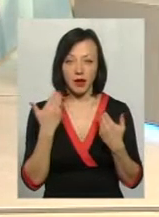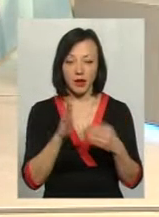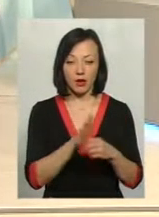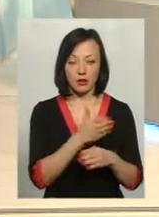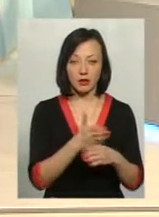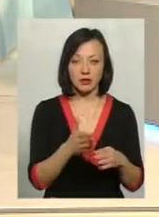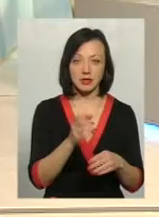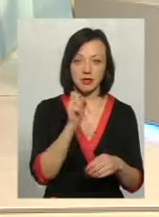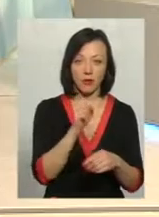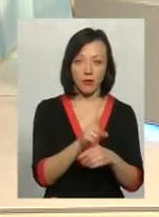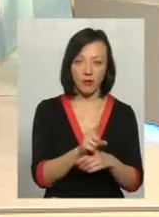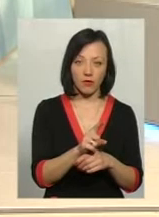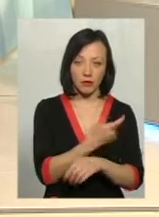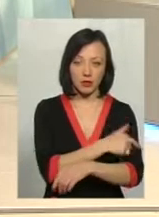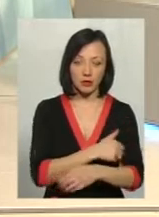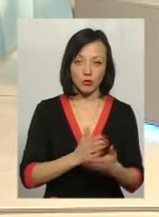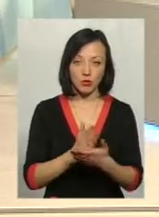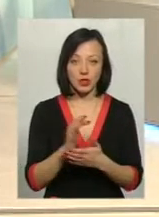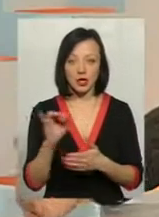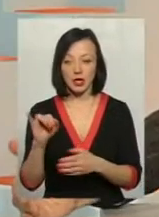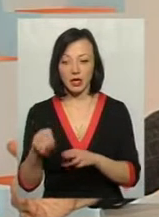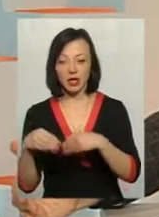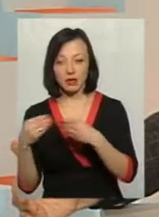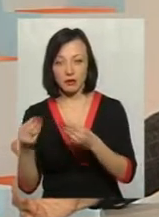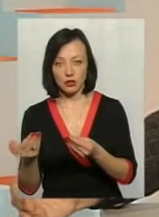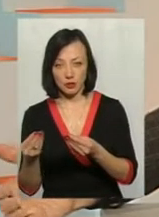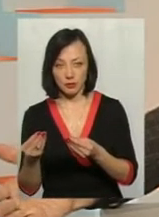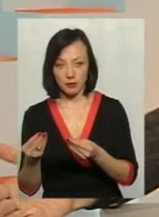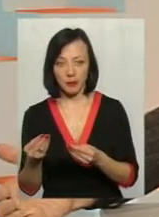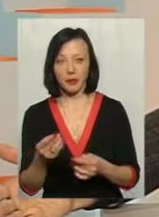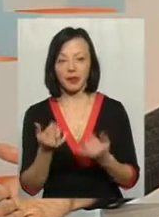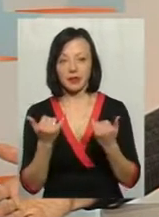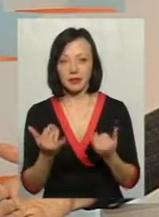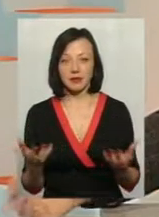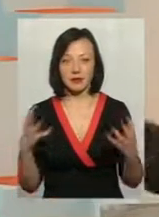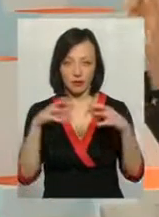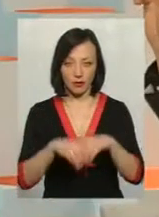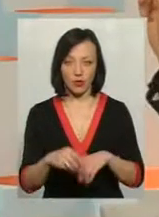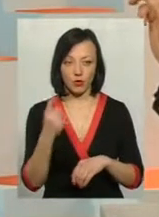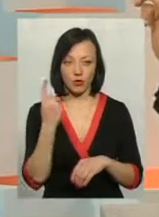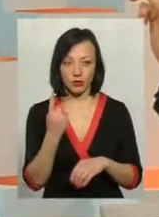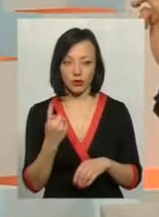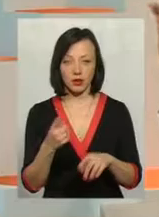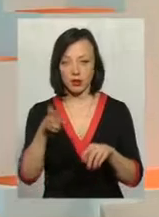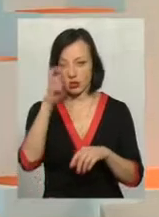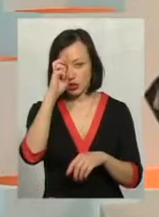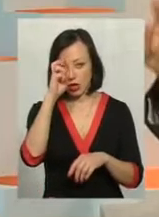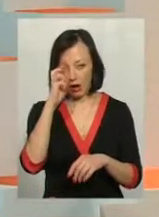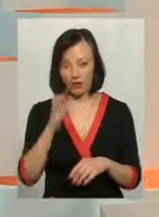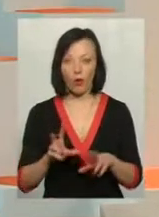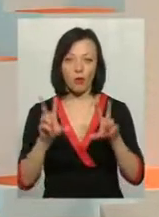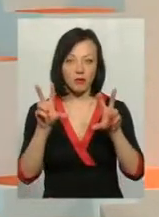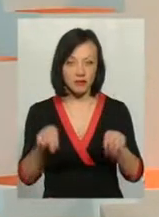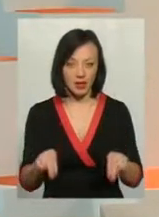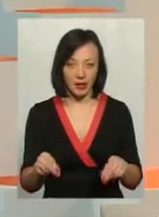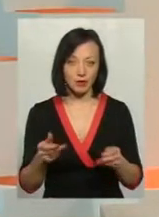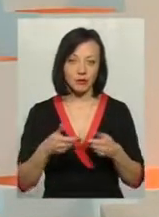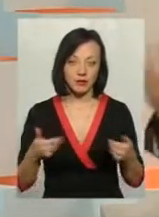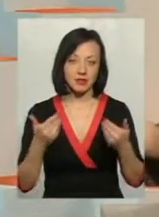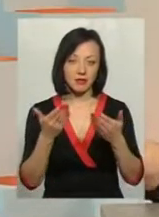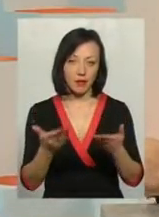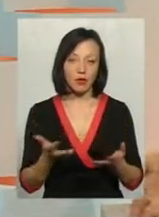між замовником медичної послуги і між надавачем медичної послуги. В нас це зараз все робить умовна держава, яка обіцяє, що ми з